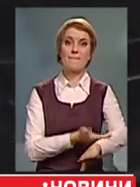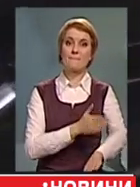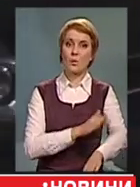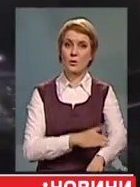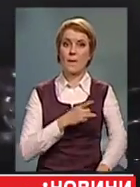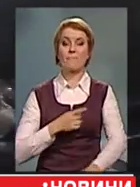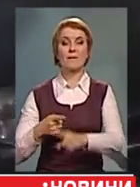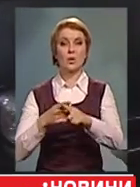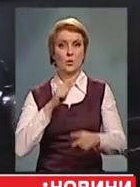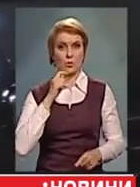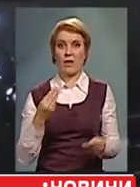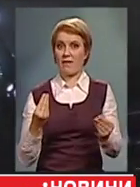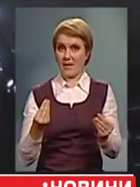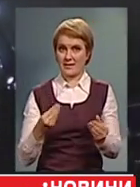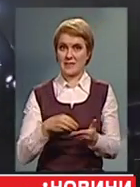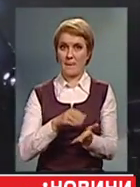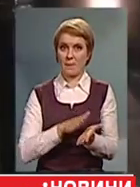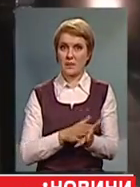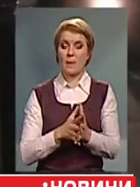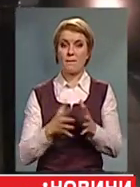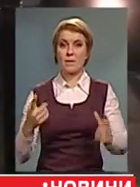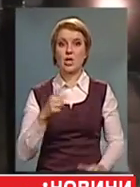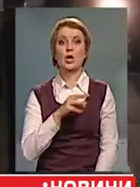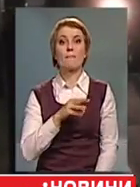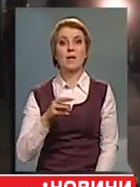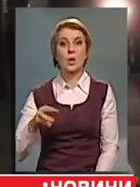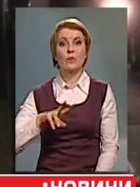Україна. Вартість партії більше ніж 1 мільйон євро.